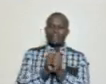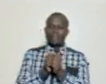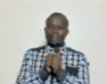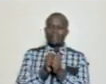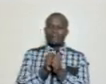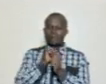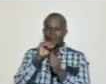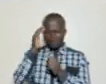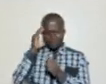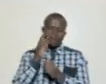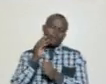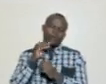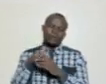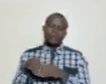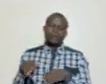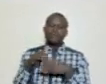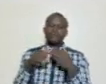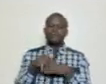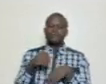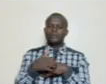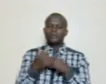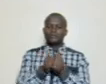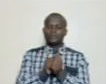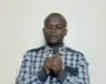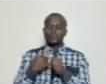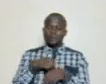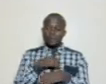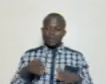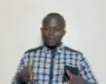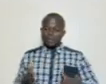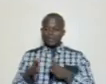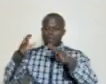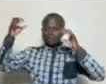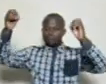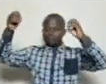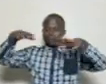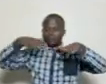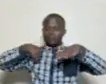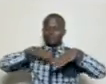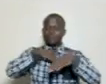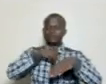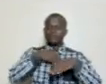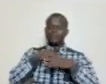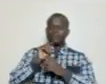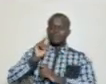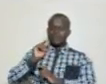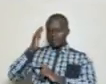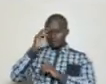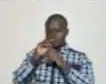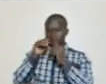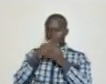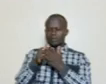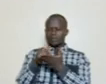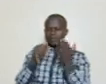kubera ko ntamenyera umuhanda w'inaha mitankomereka. Natwe dufite amatara yo ku muhanda twaba dufite umutekano kuko n'umuntu wese